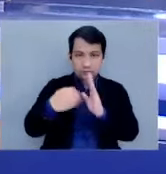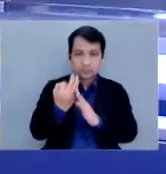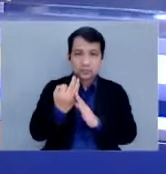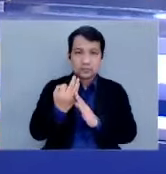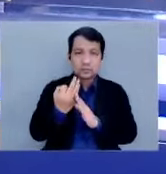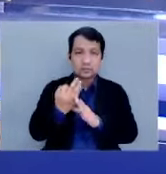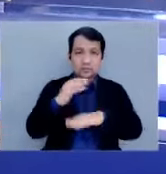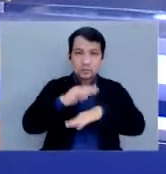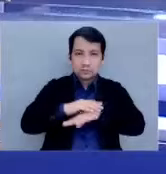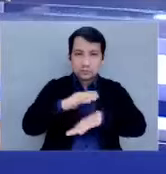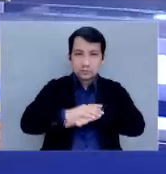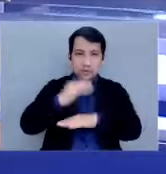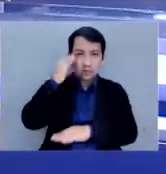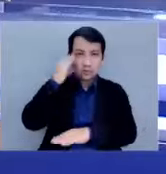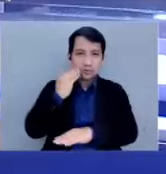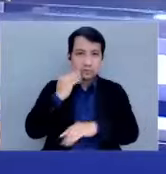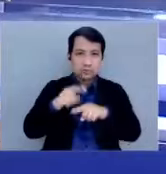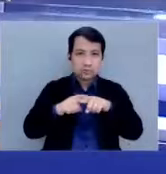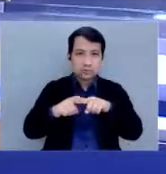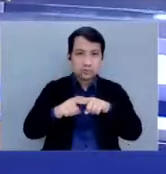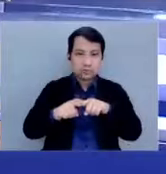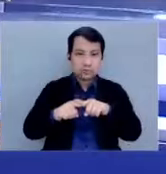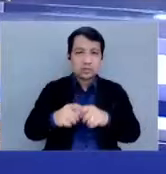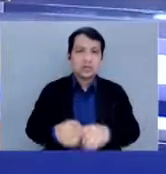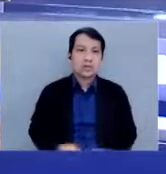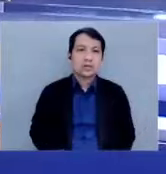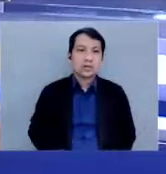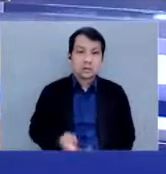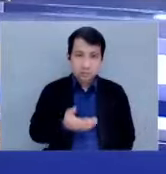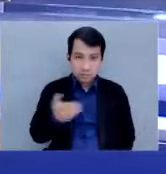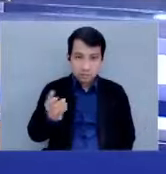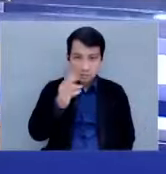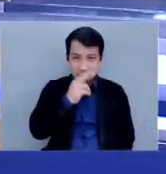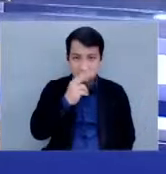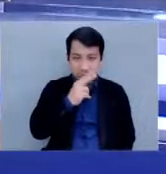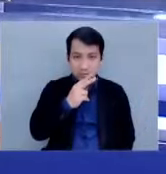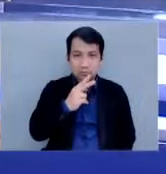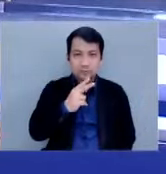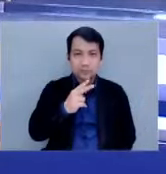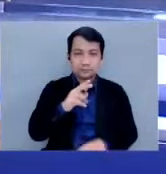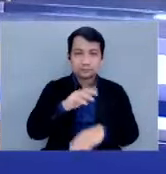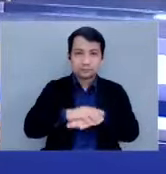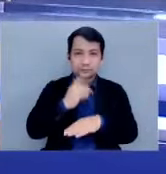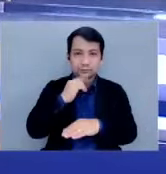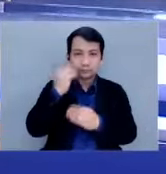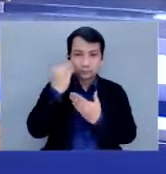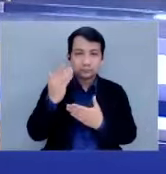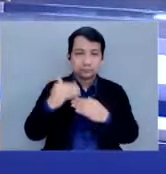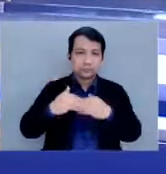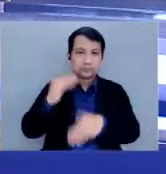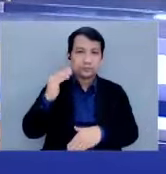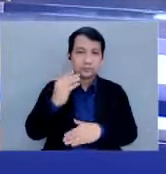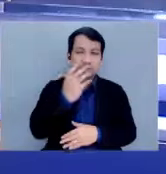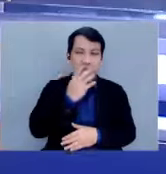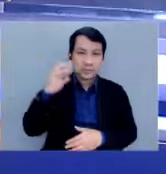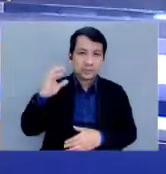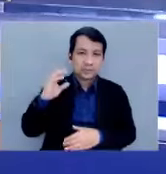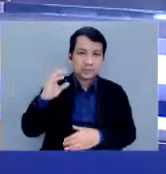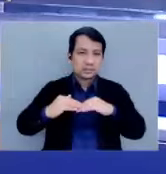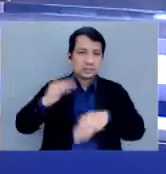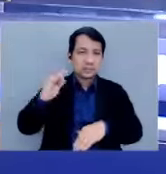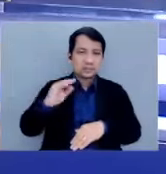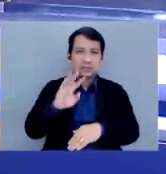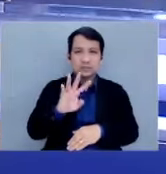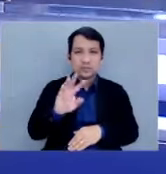sa kakulangan ng supply ng kuryente. Pati ang Visayas nasa red alert din sa gitna ng mainit na panahon na umabot pa sa 46